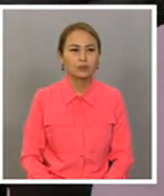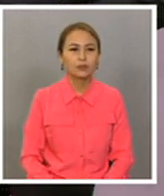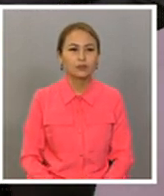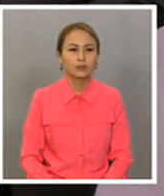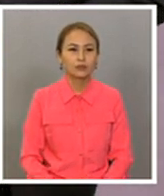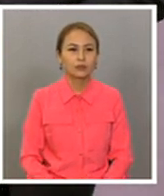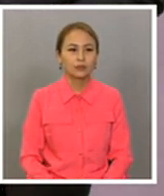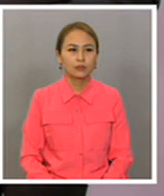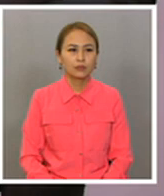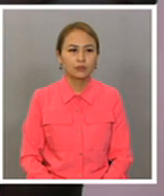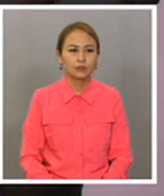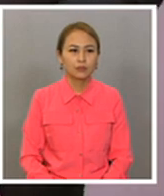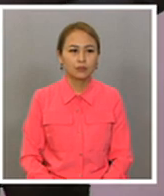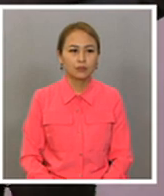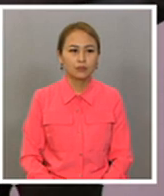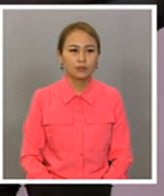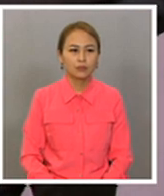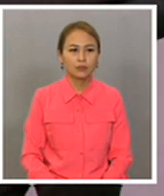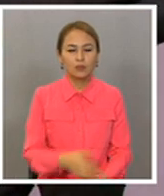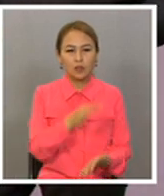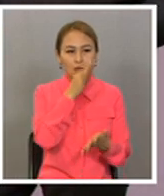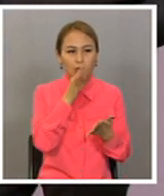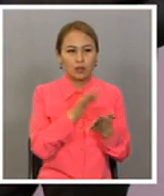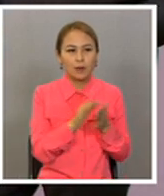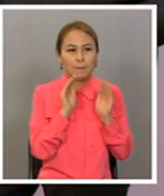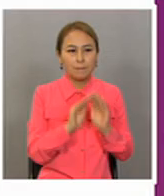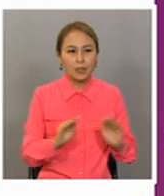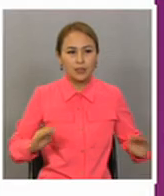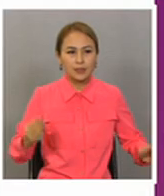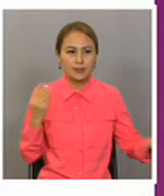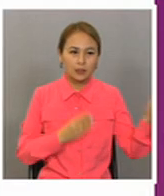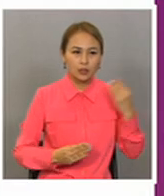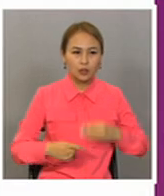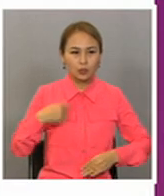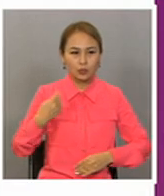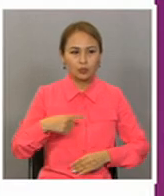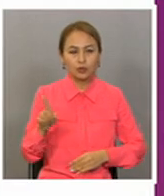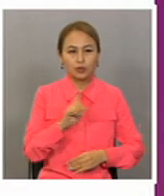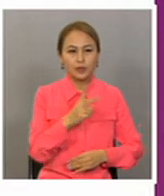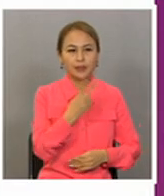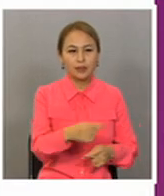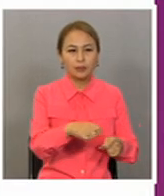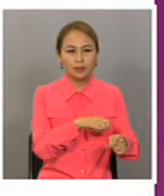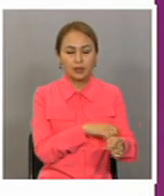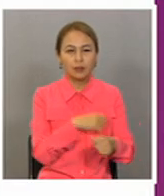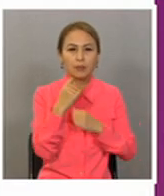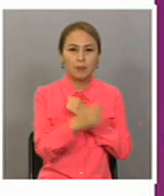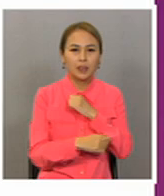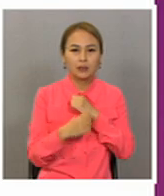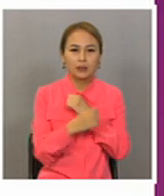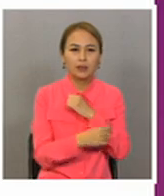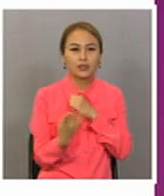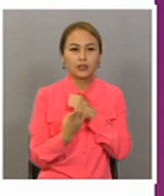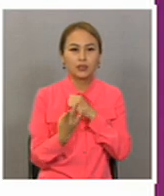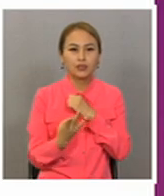keten. Demek balalarga sırt kiyim tigu üçün 2 metr mata kajet